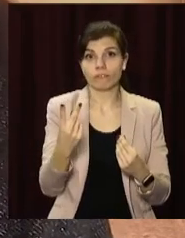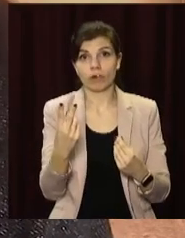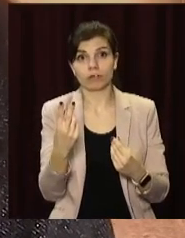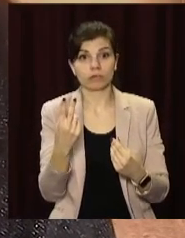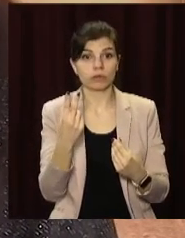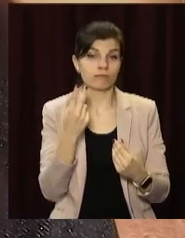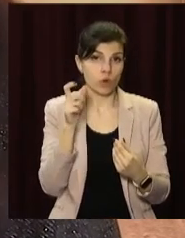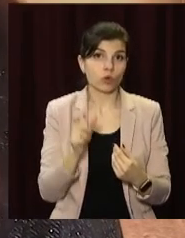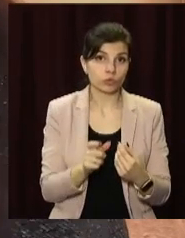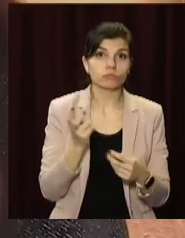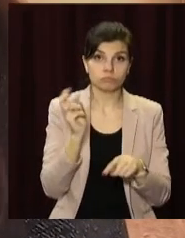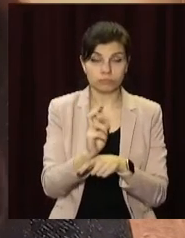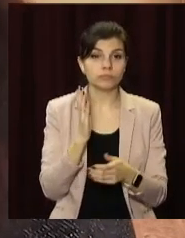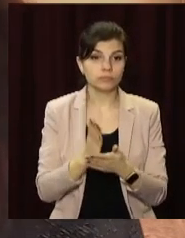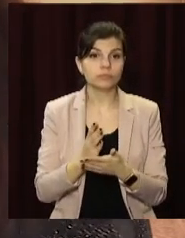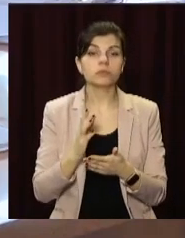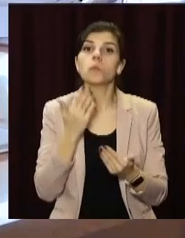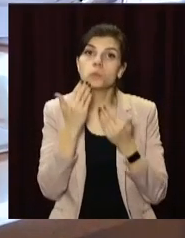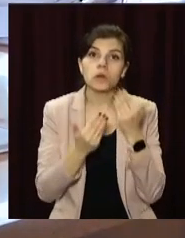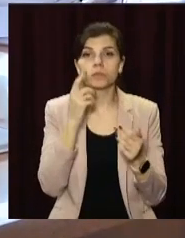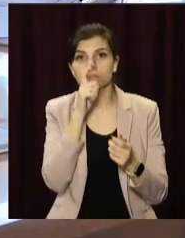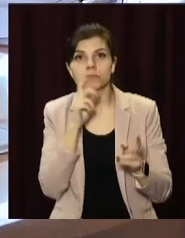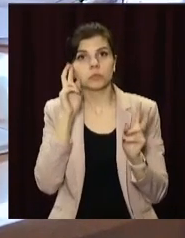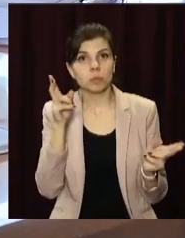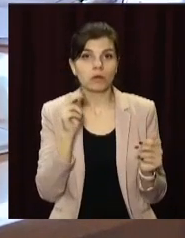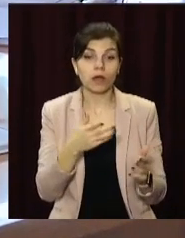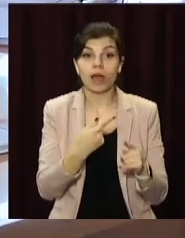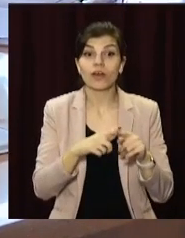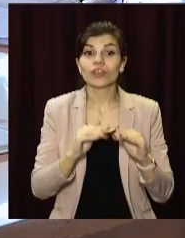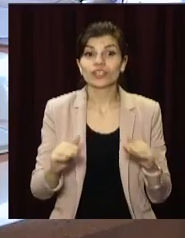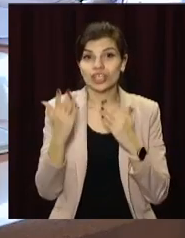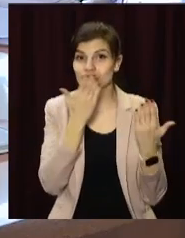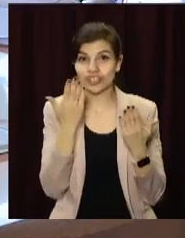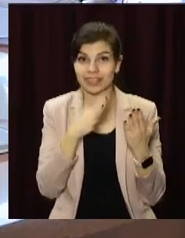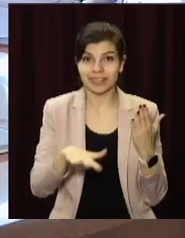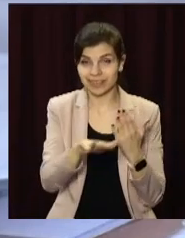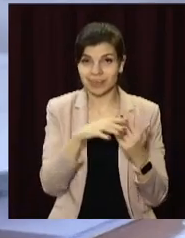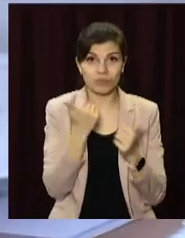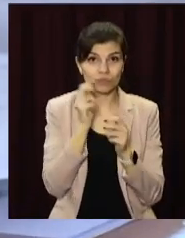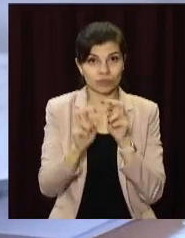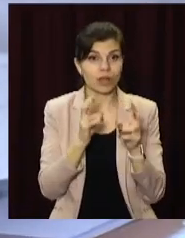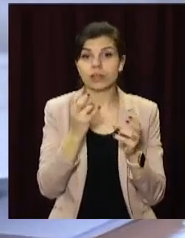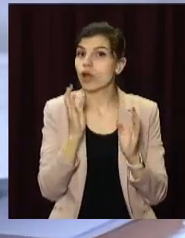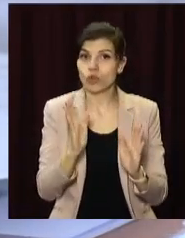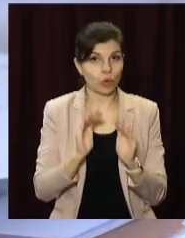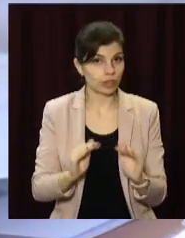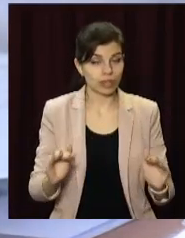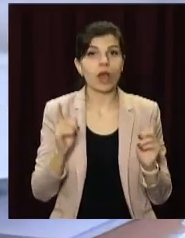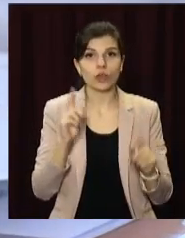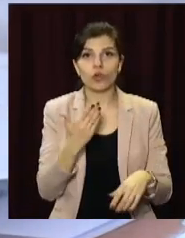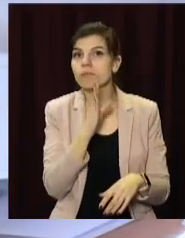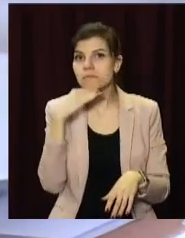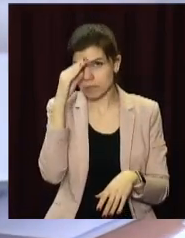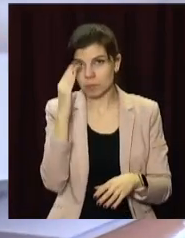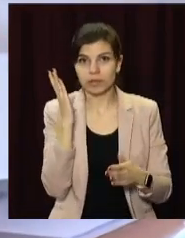один-дві людини для того, запитують. У міській дитячій читальні постійні відвідувачі не лише дітлахи, але й їхні